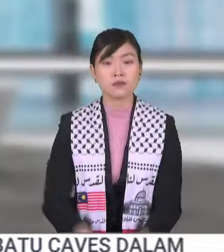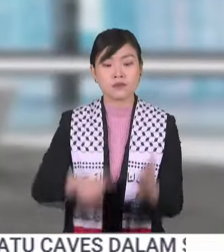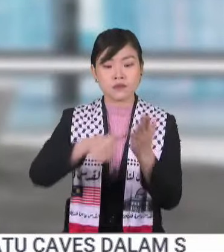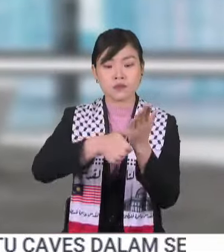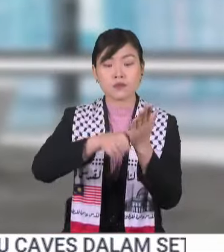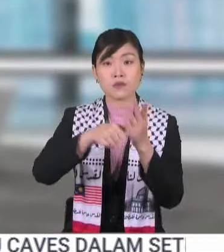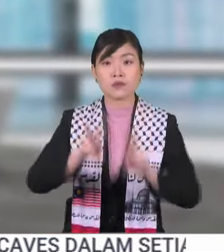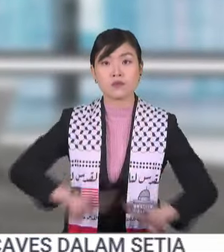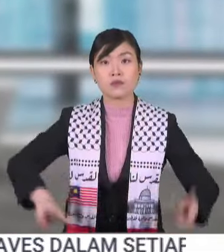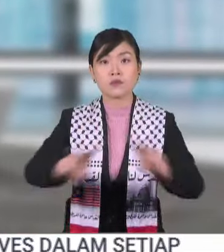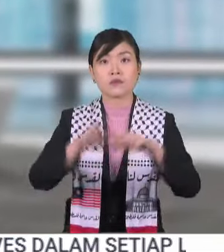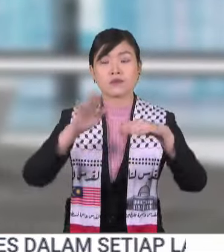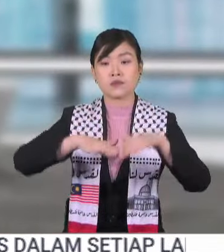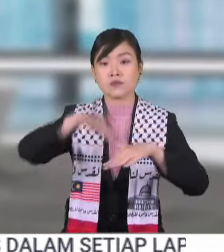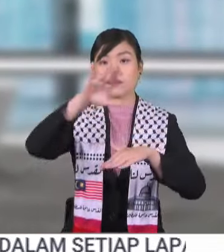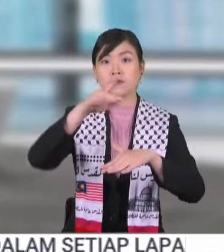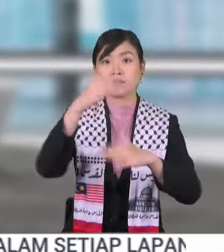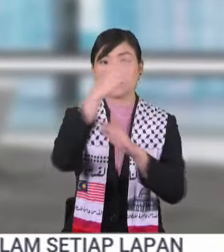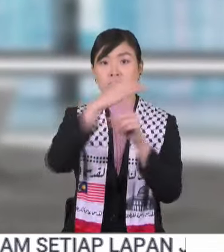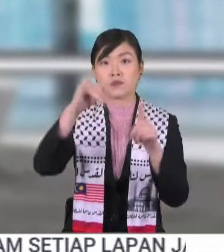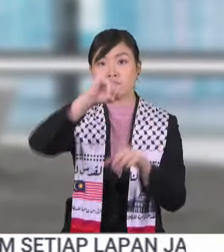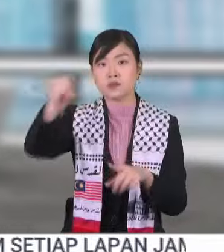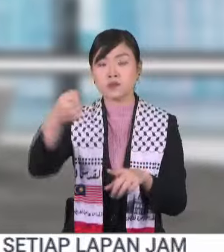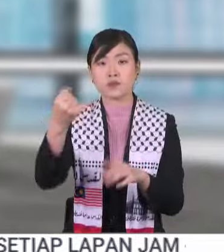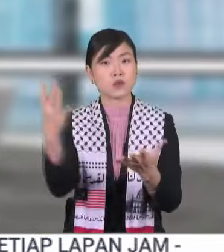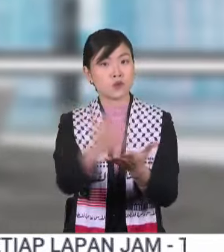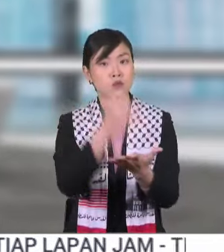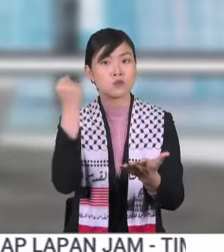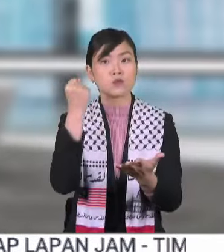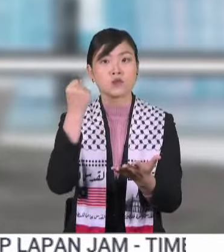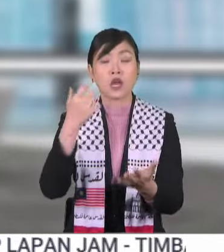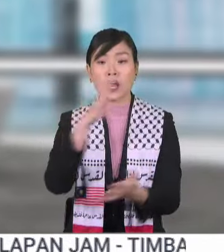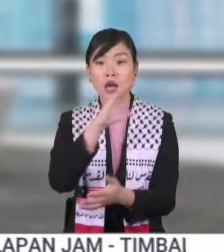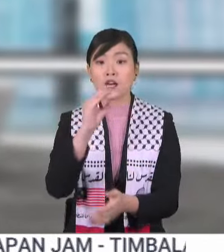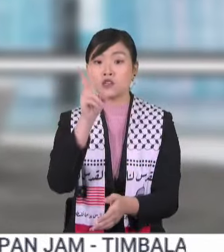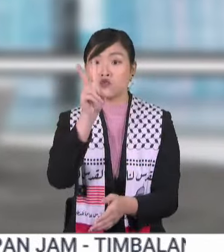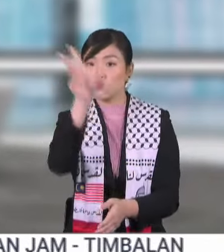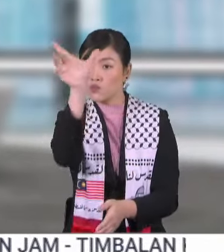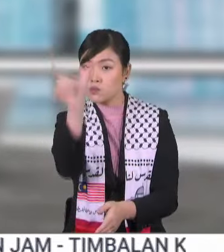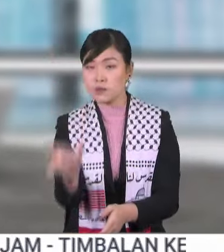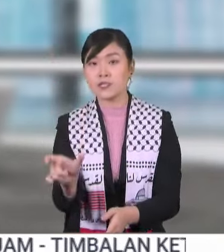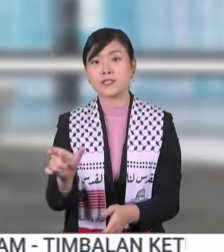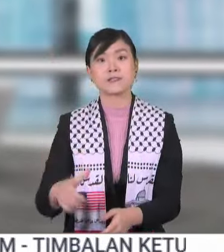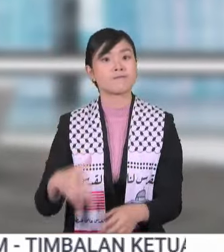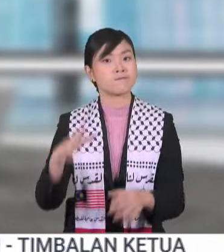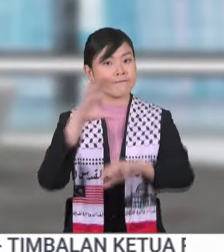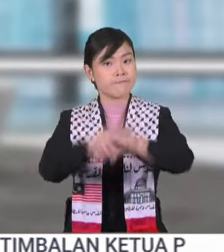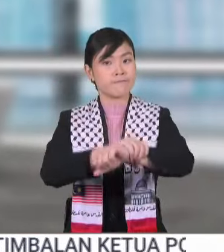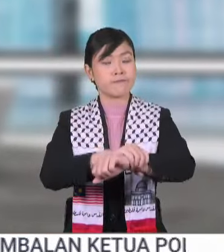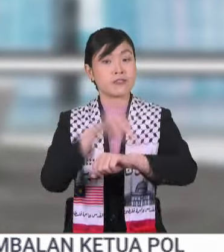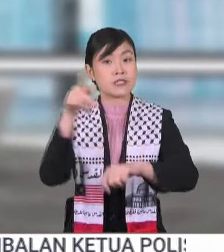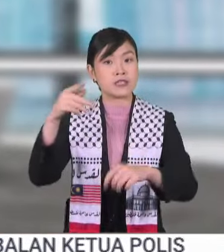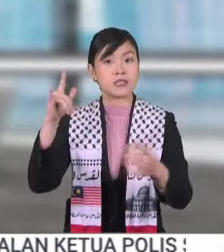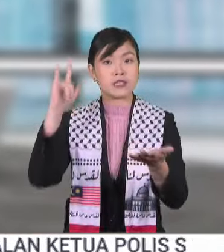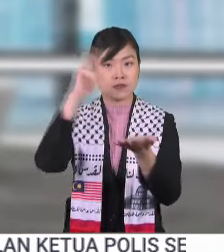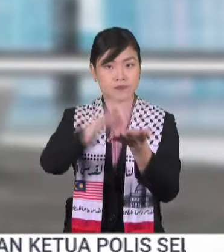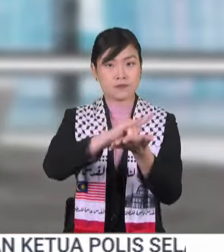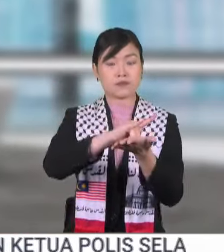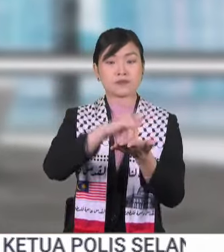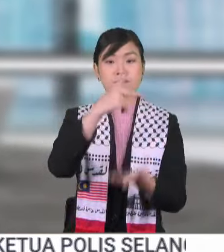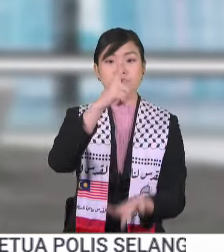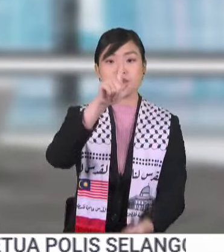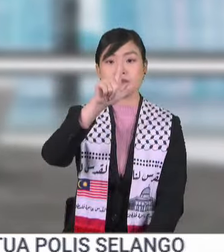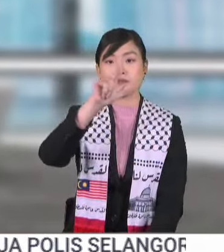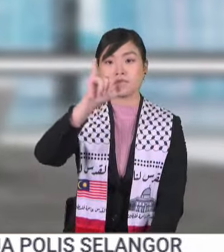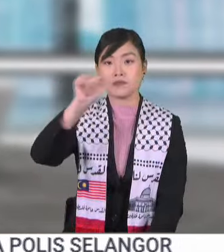dadah bernilai lebih setengah juta dirampas dengan tertangkapnya dua keldai dadah di lapangan terbang anarabangsa Kuala Lumpur 2 kli